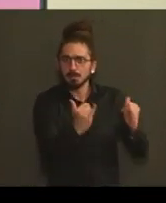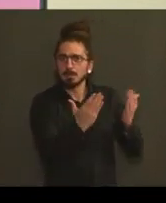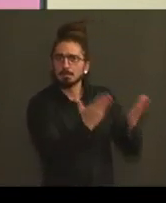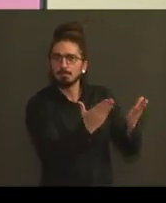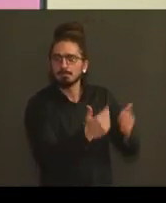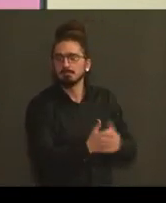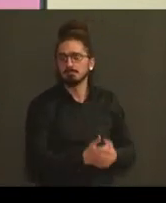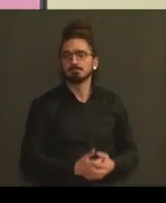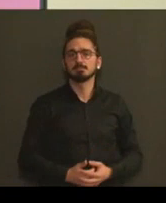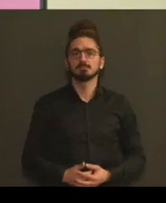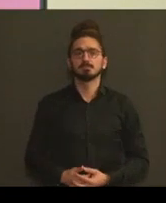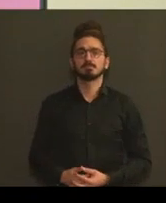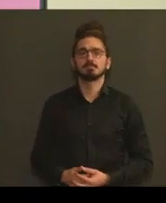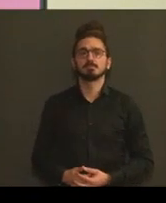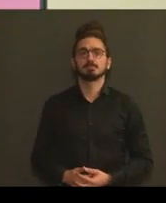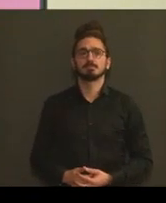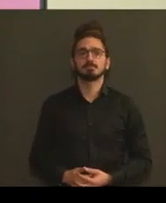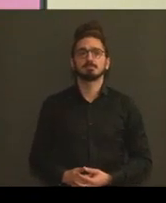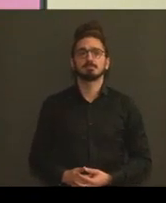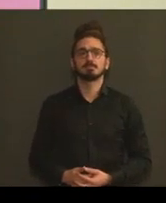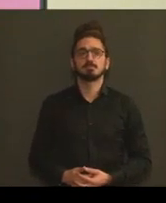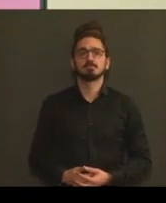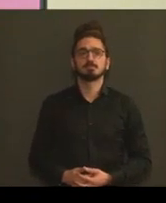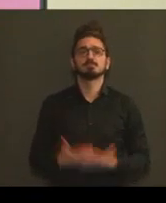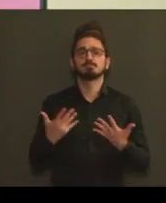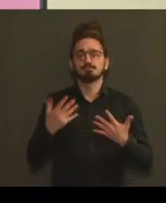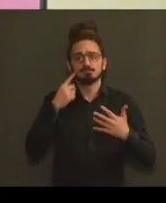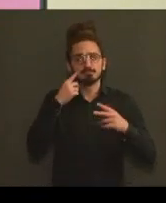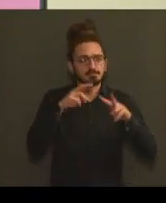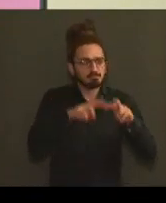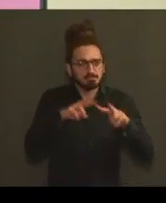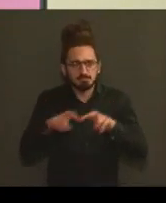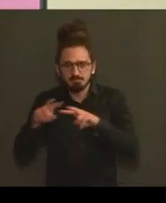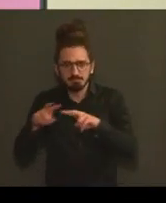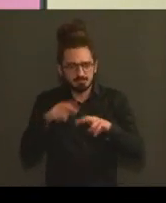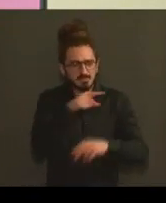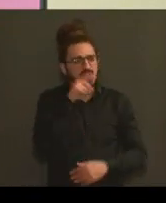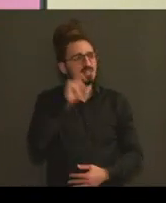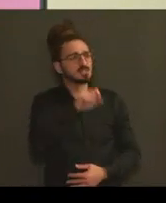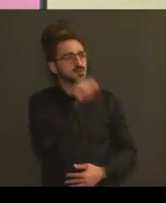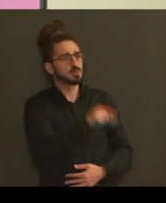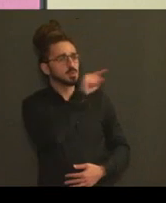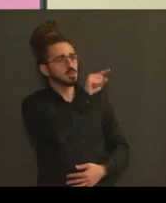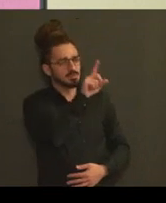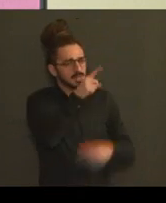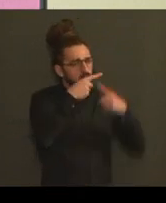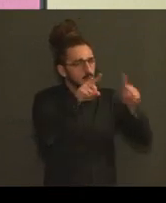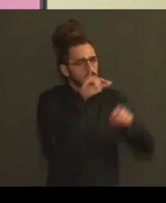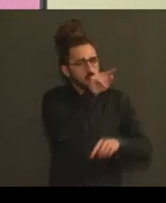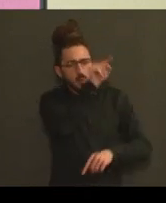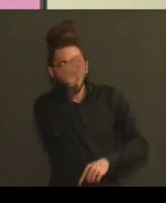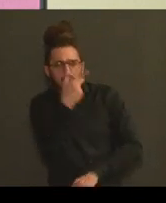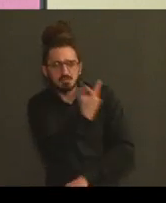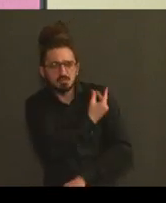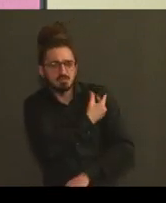spécifique. Rien n'indique, par contre, en Afrique du Sud aussi, que cette vaccination ne protège pas contre les formes